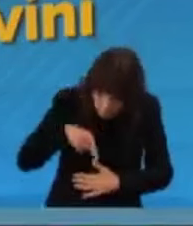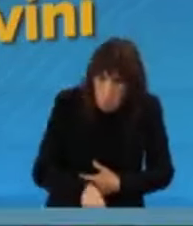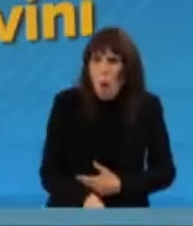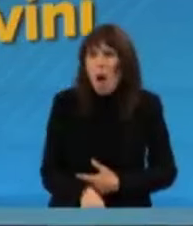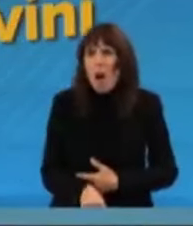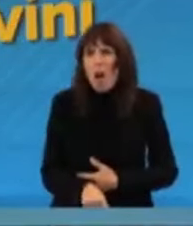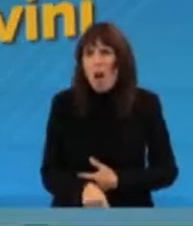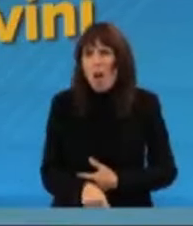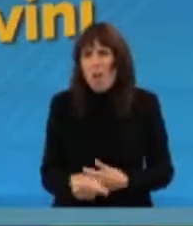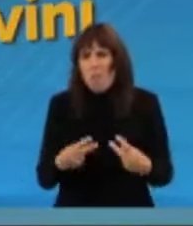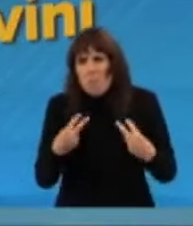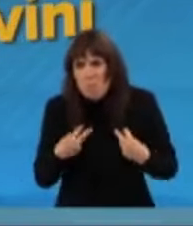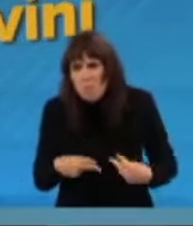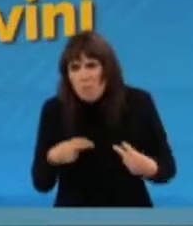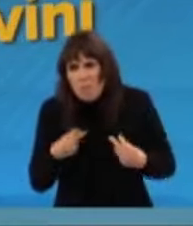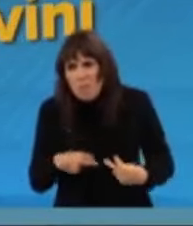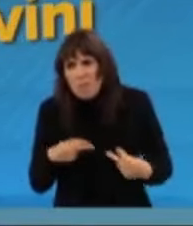per vivere